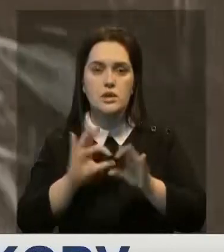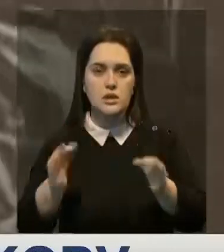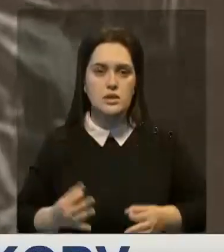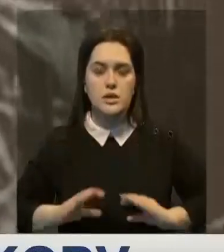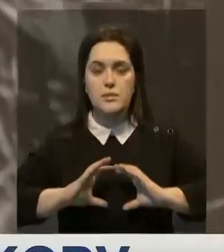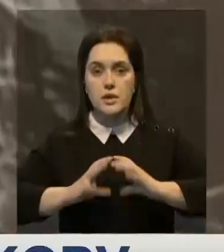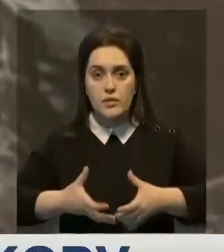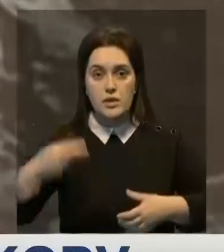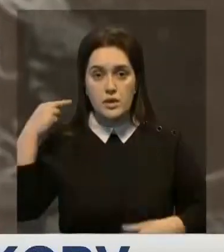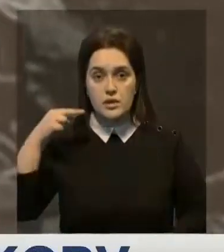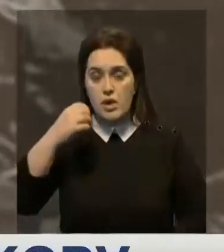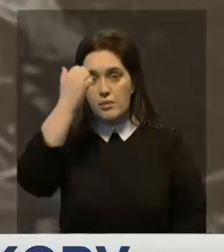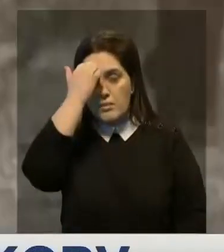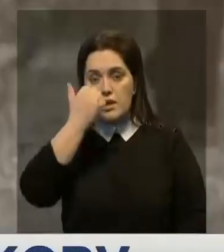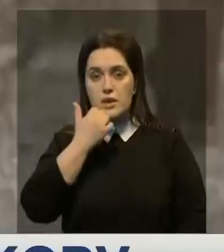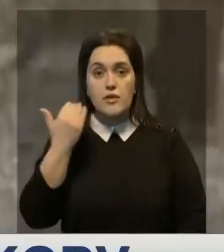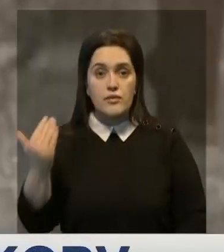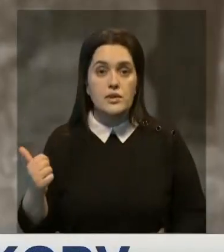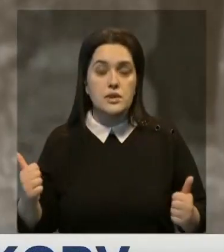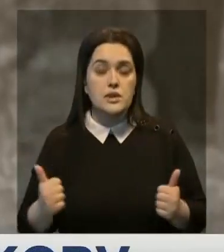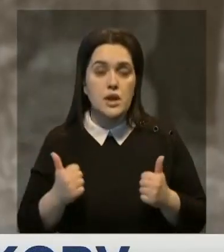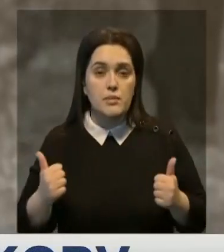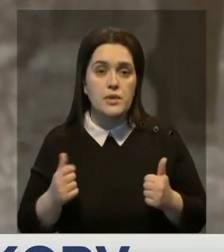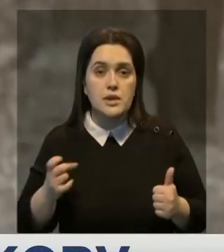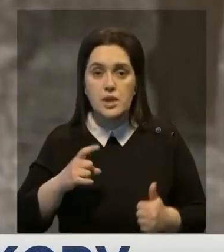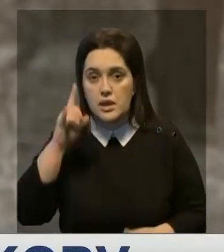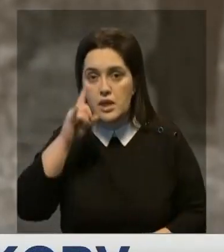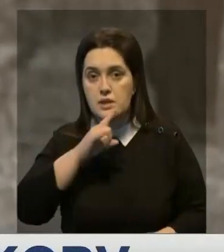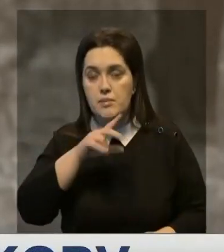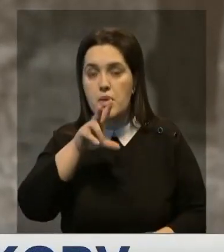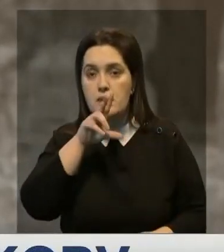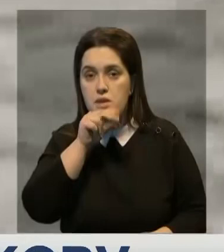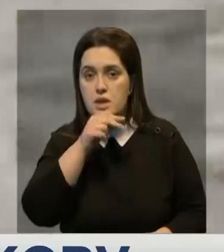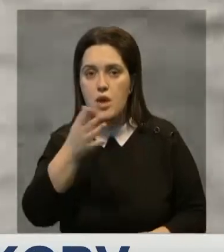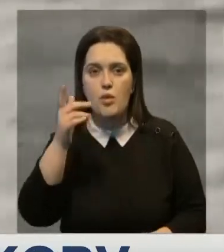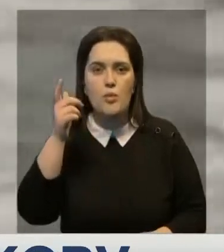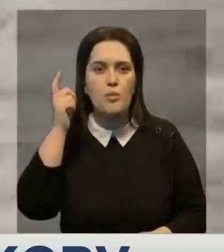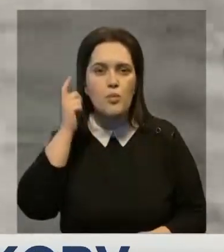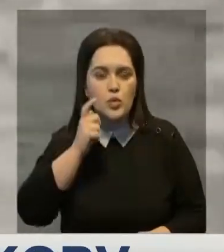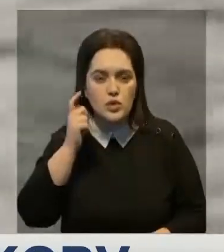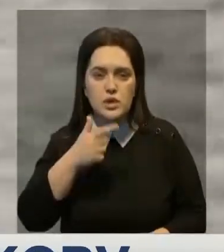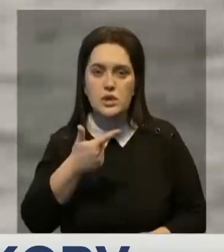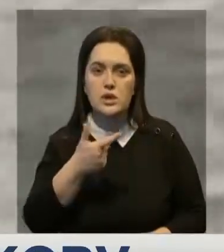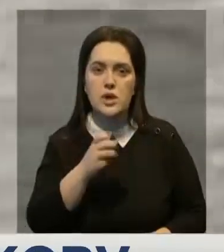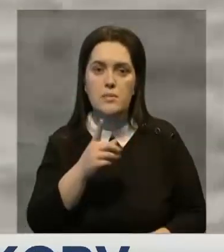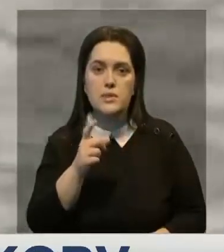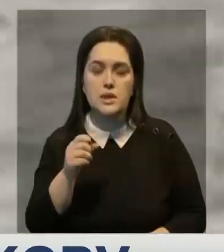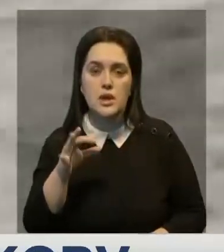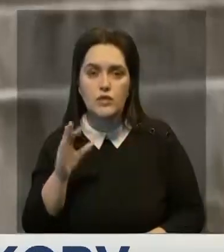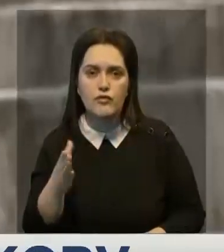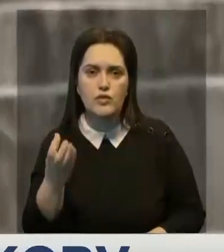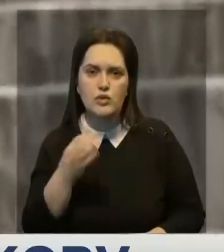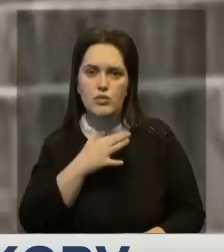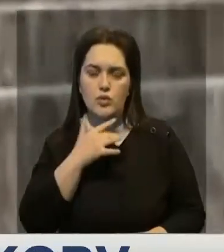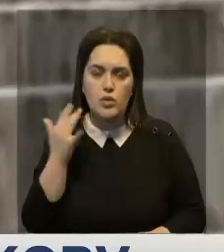мировой литературы. Благодаря его стараниям на казахском языке заговорили герои Пушкина и Гамзатова, а еще с десяток